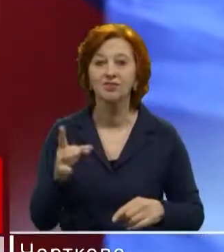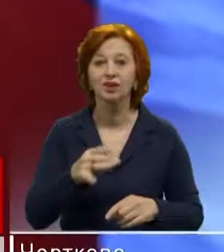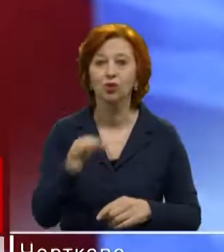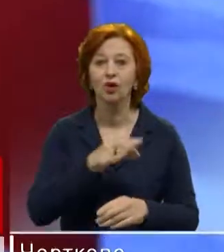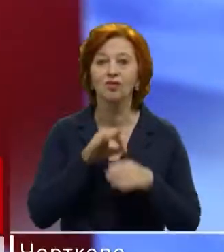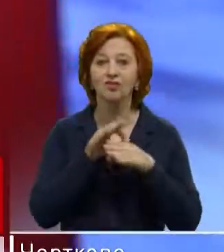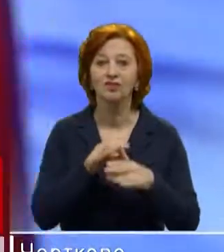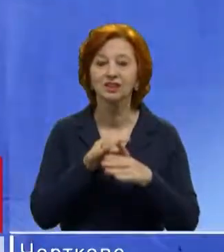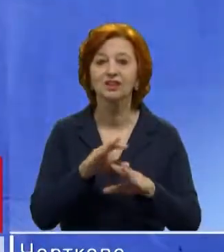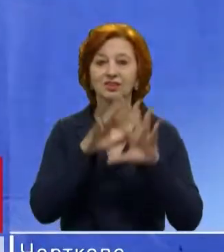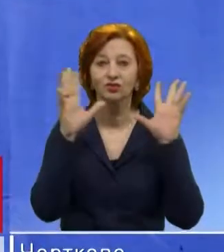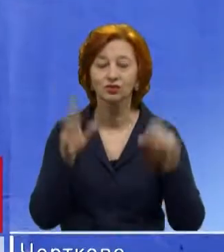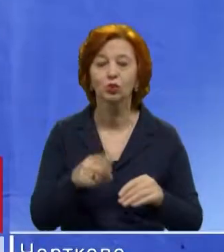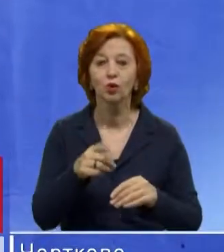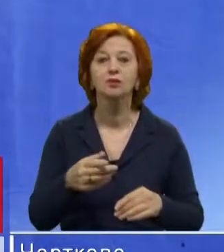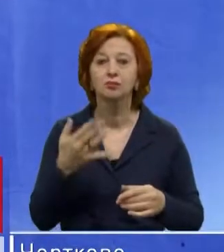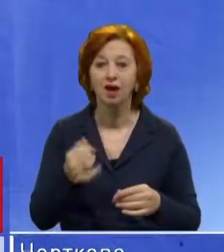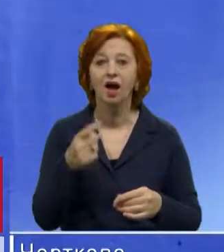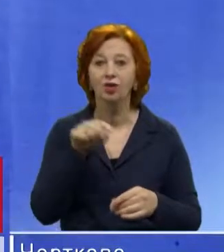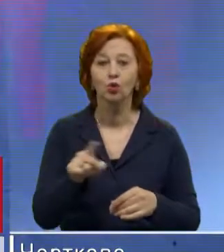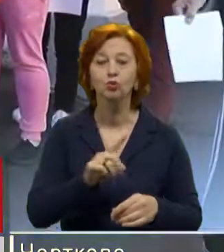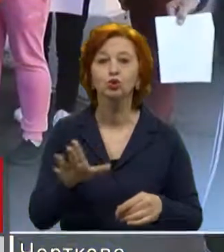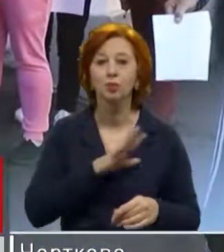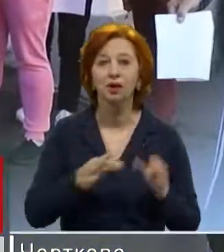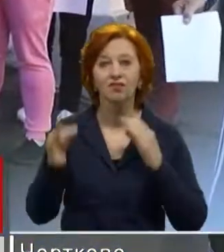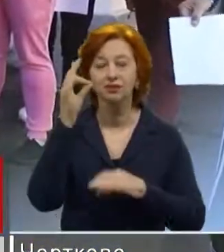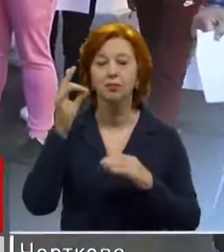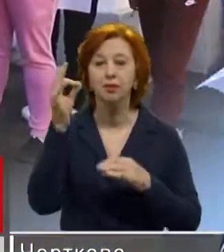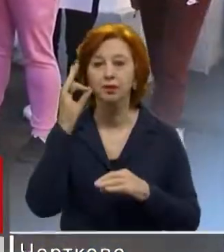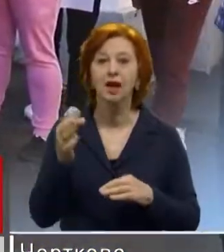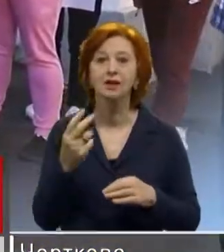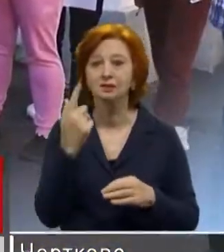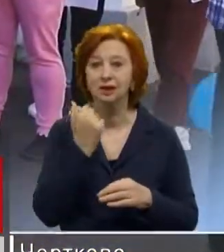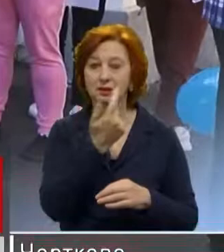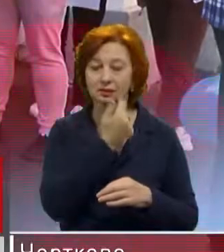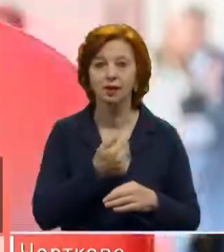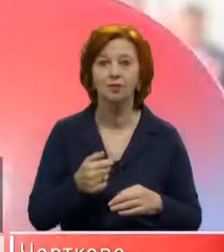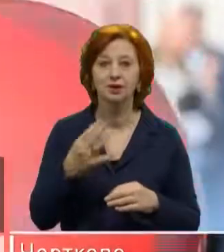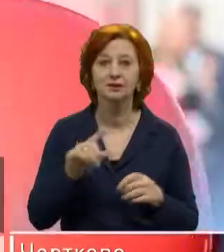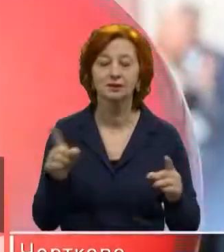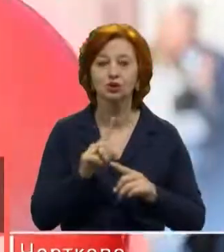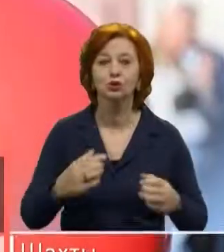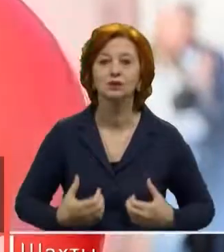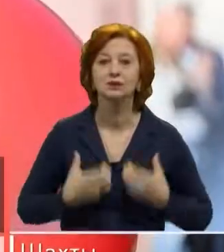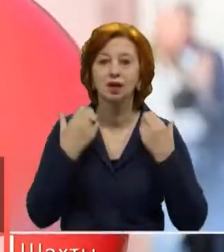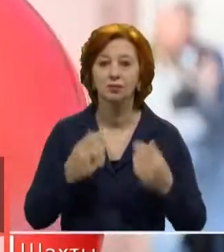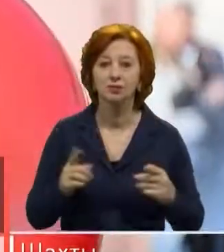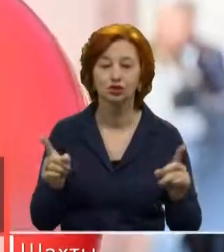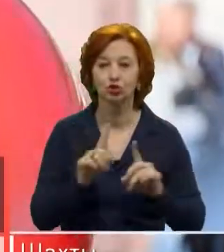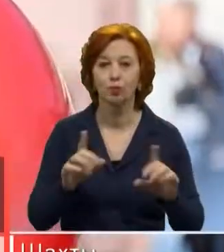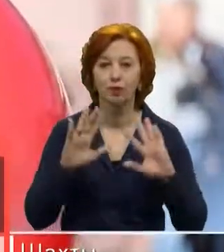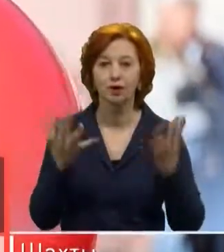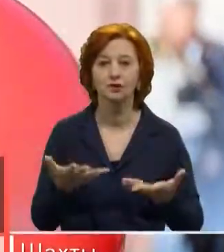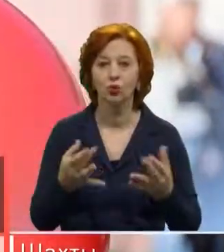встретили тепло, о ней позаботились. О том, что было, вспоминает со слезами на глазах. Там страшное происходит.